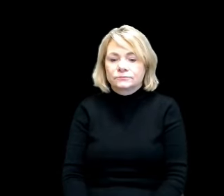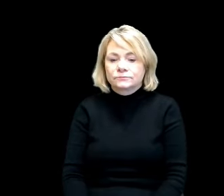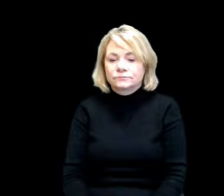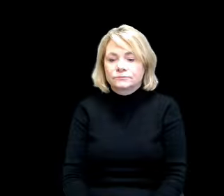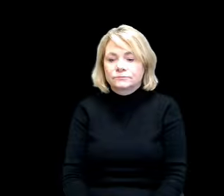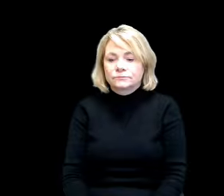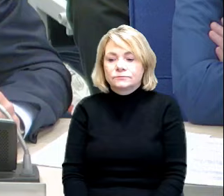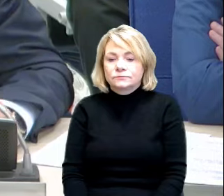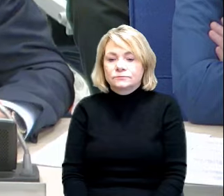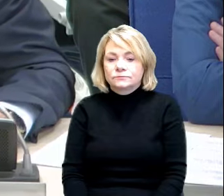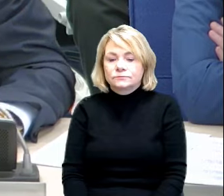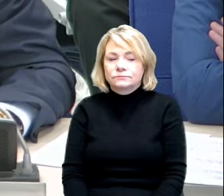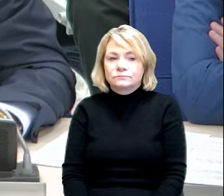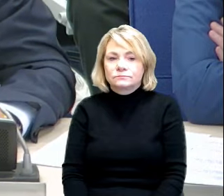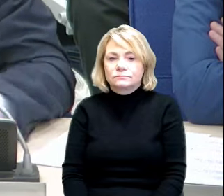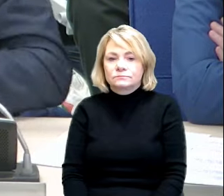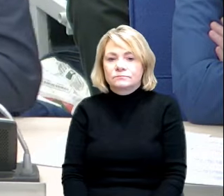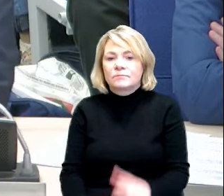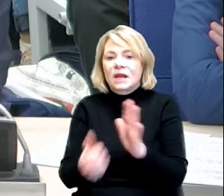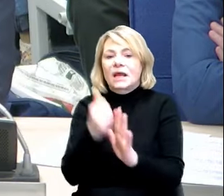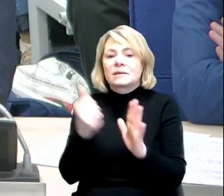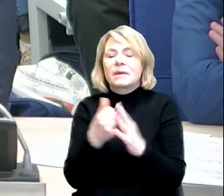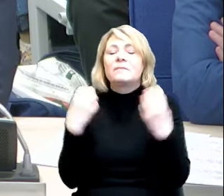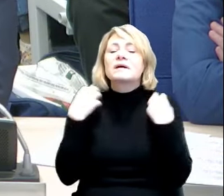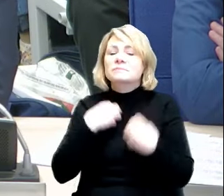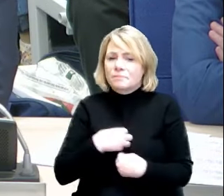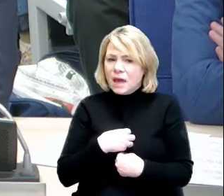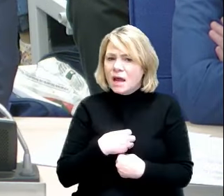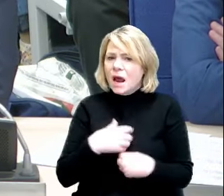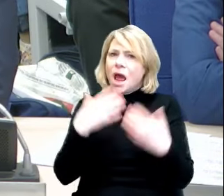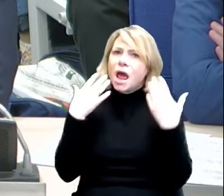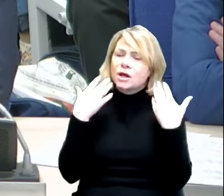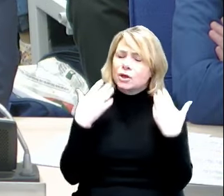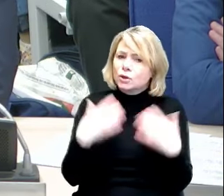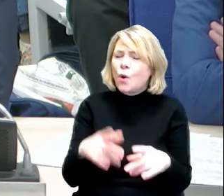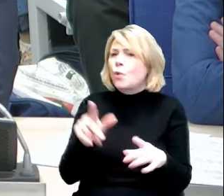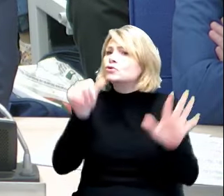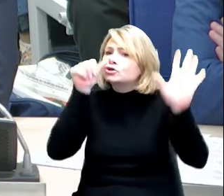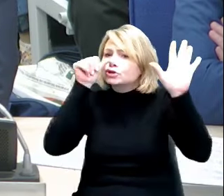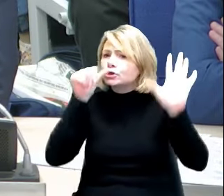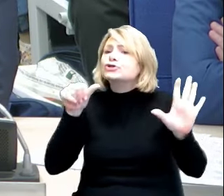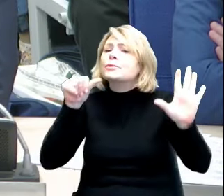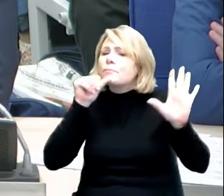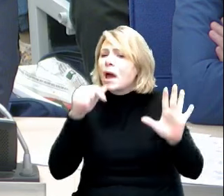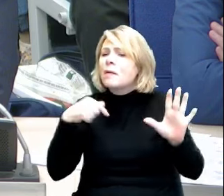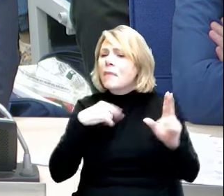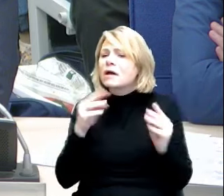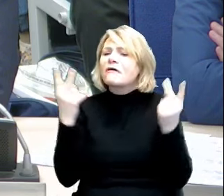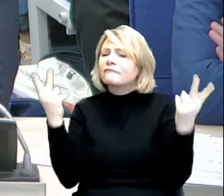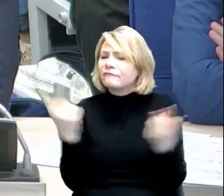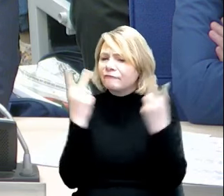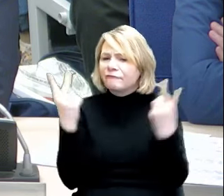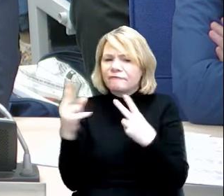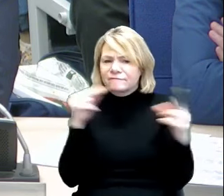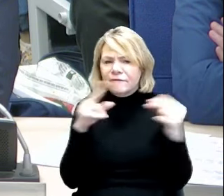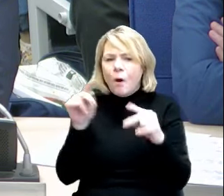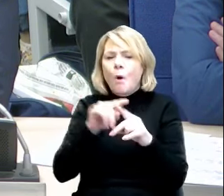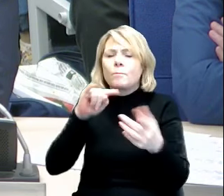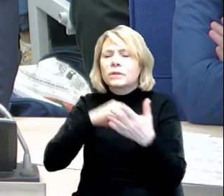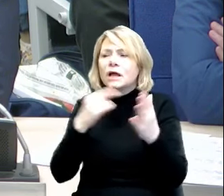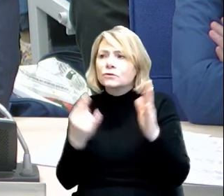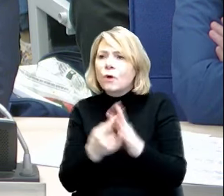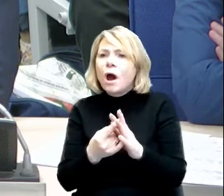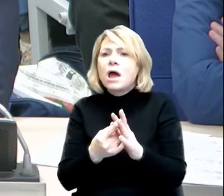prašom gerbiamas mere jau kurį laiką daugiau turbūt nei pusmetį mes kalbam apie planuojamą savivaldybės administracijos struktūros